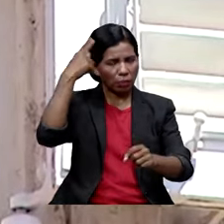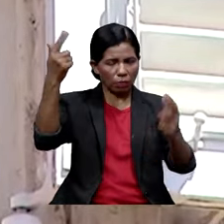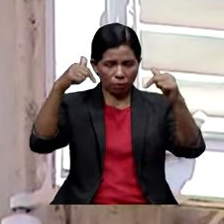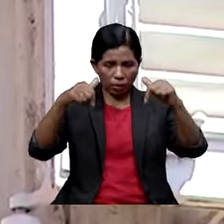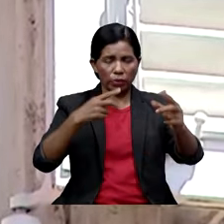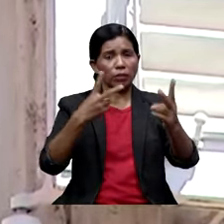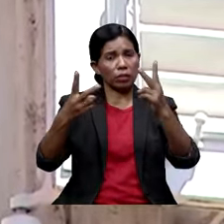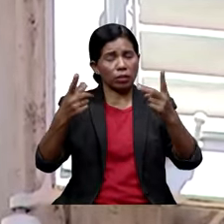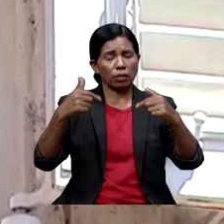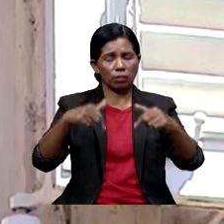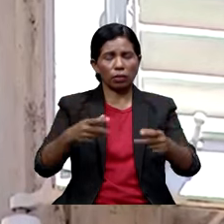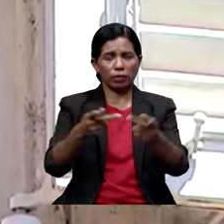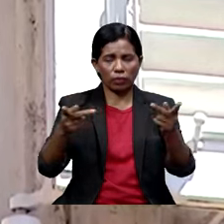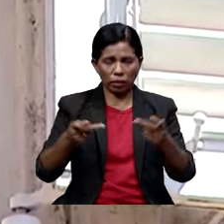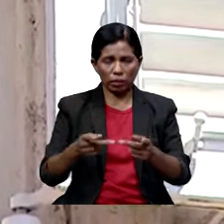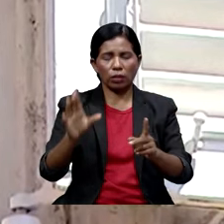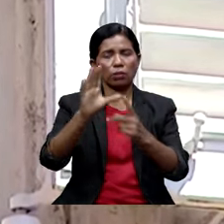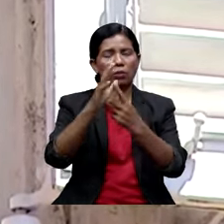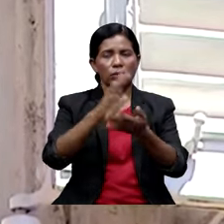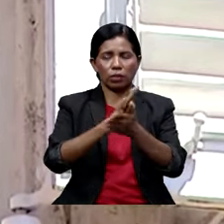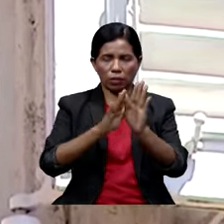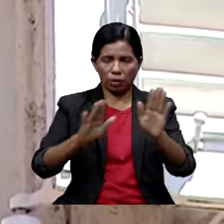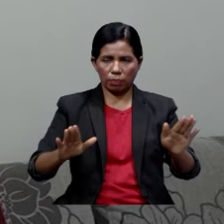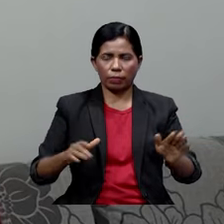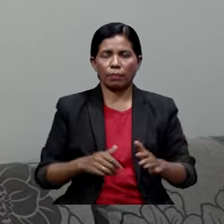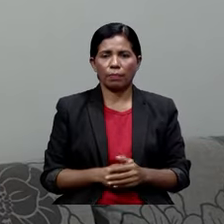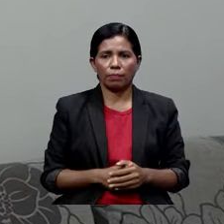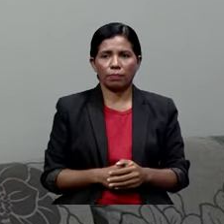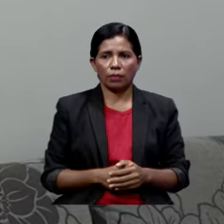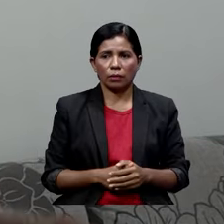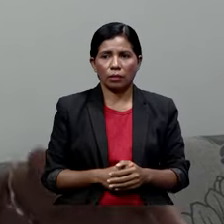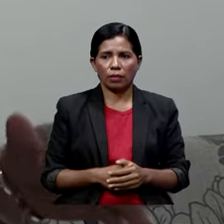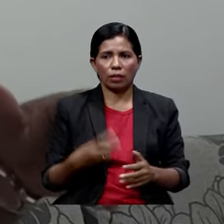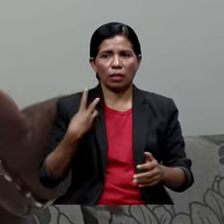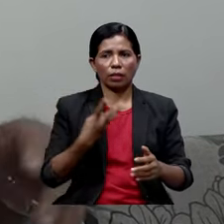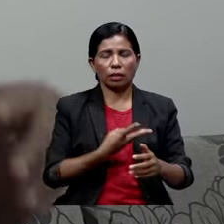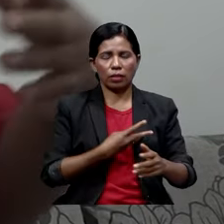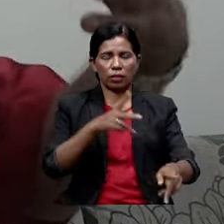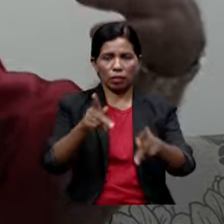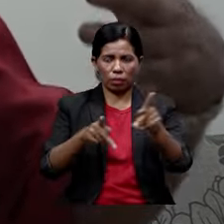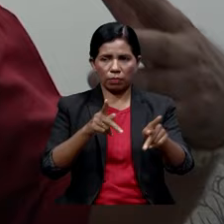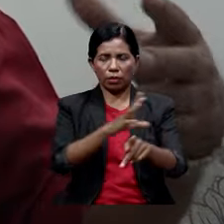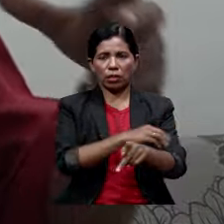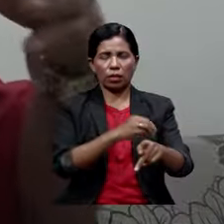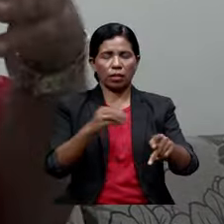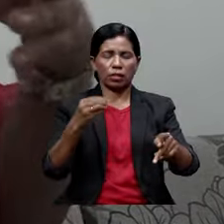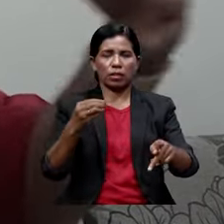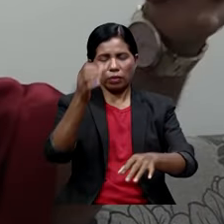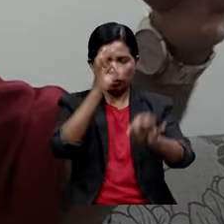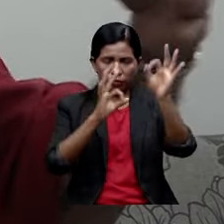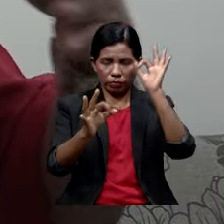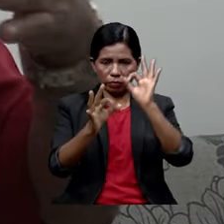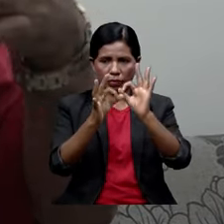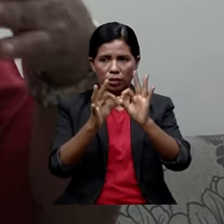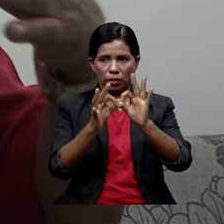greor ult tema itu sangat menarik karena kebudayaan itu kebudayaan Iman kebudayaan